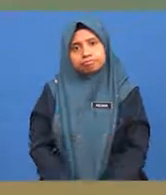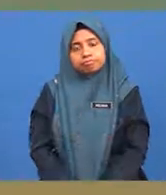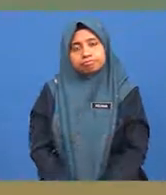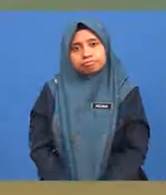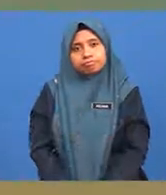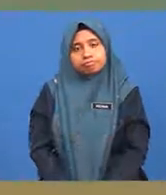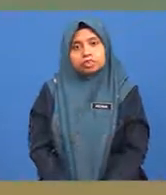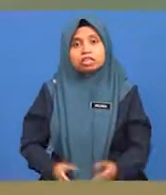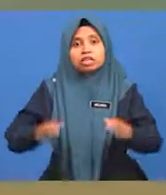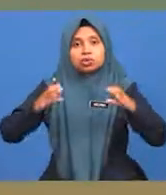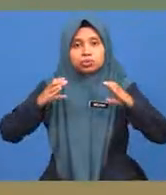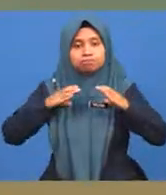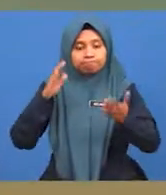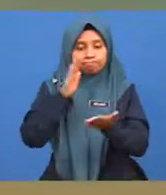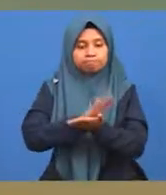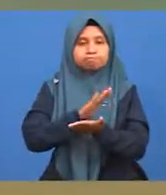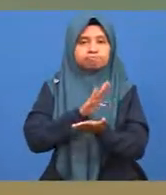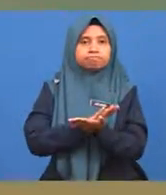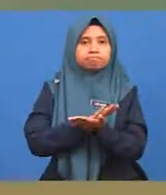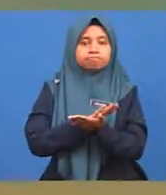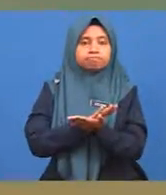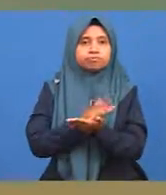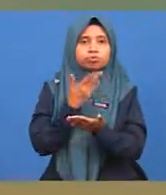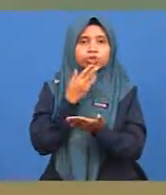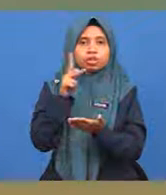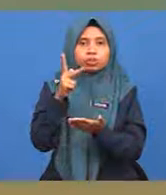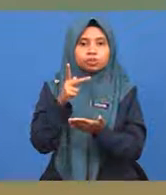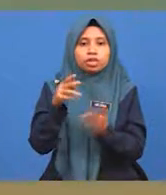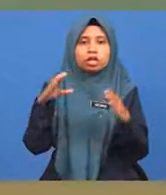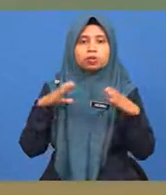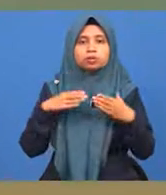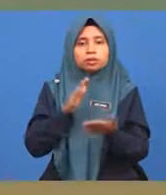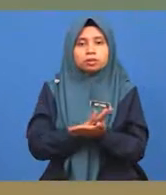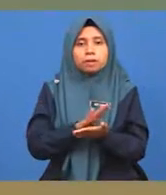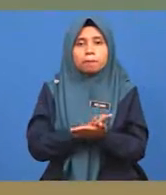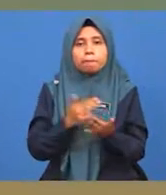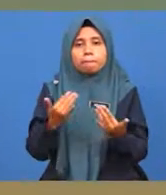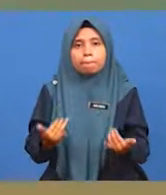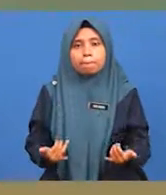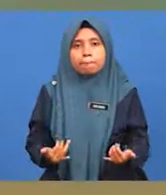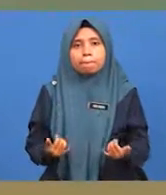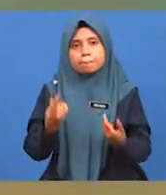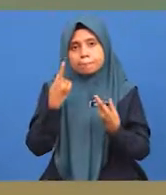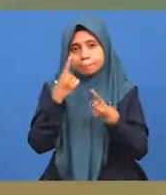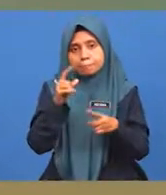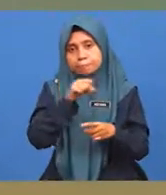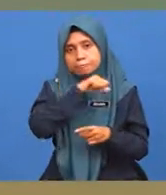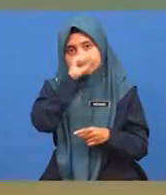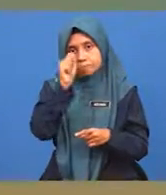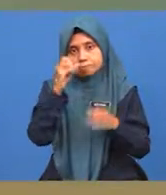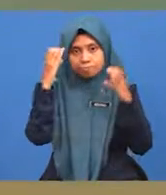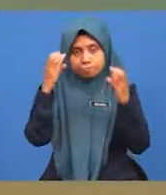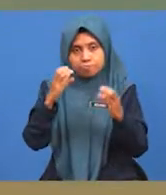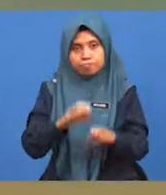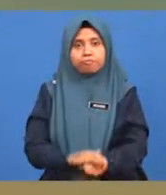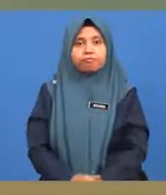Wah, cuti sekolah. Seronoknya. Sekarang, Jawab soalan cikgu.